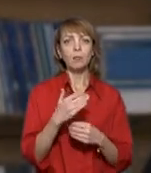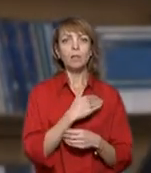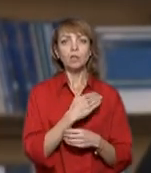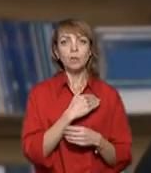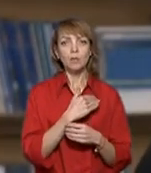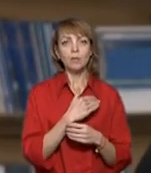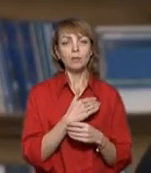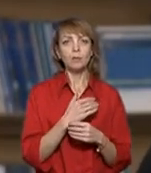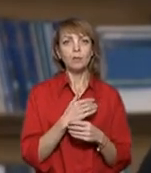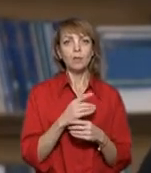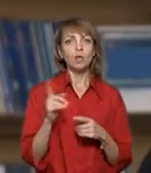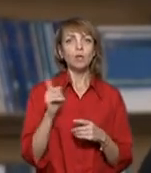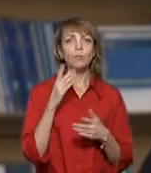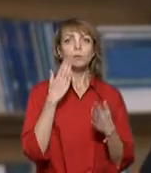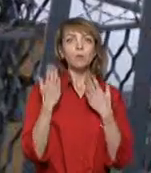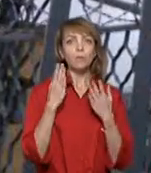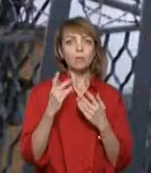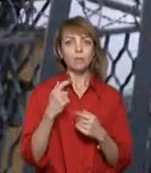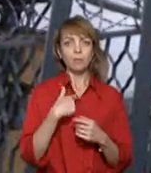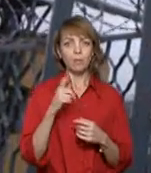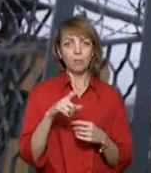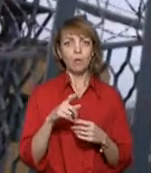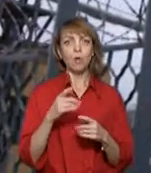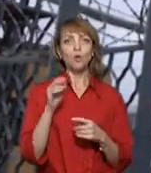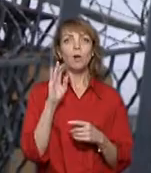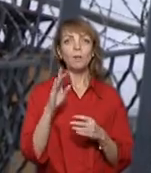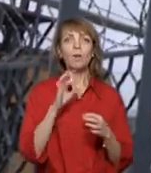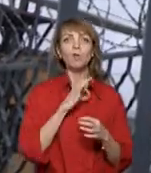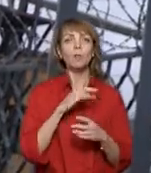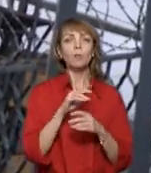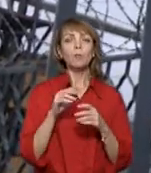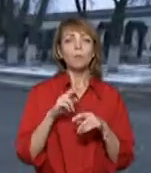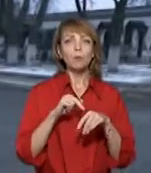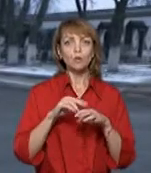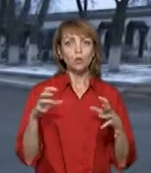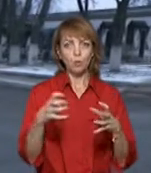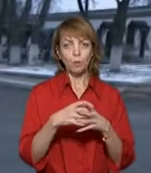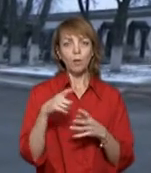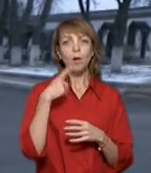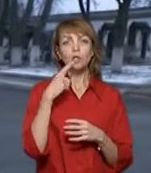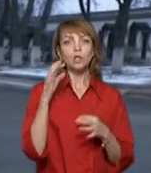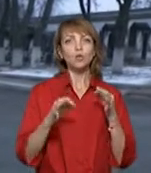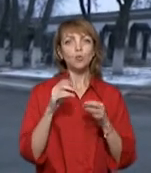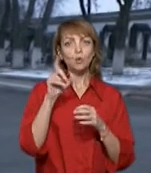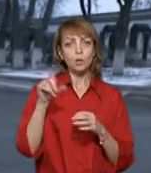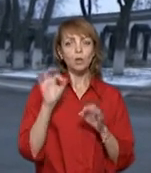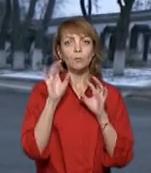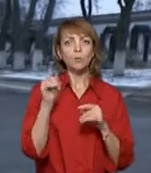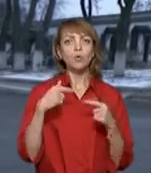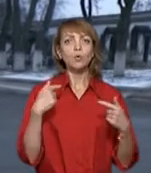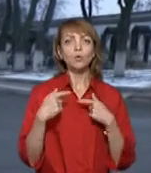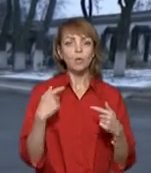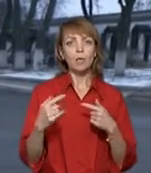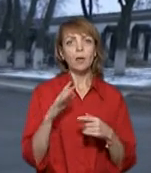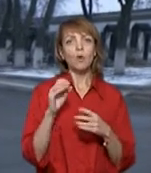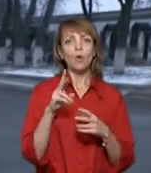бажання, щоб спілкуватися з нами. Геннадій Токарев – адвокат правозахисної групи. Каже, засуджені розповіли їм про тортури та